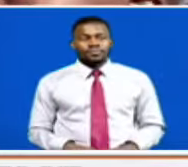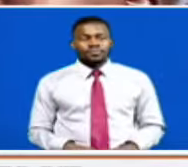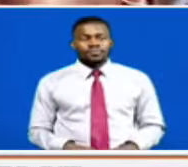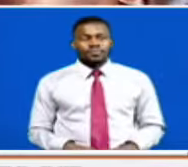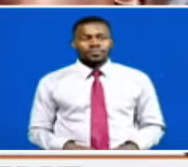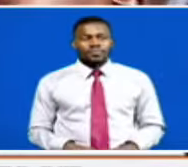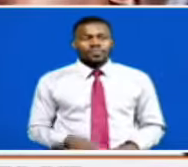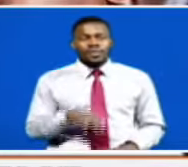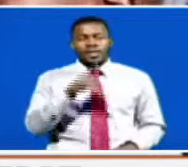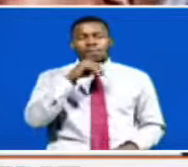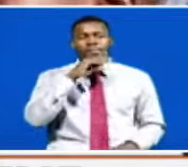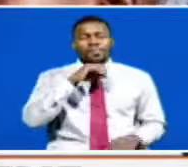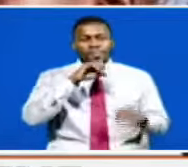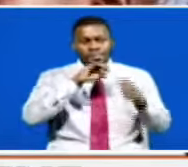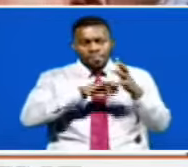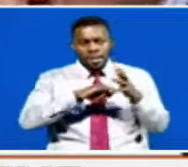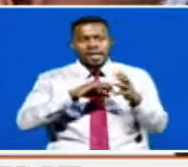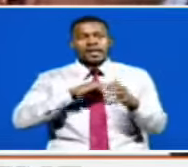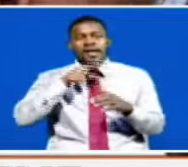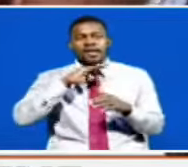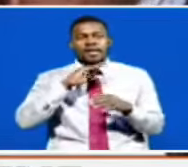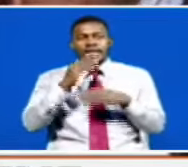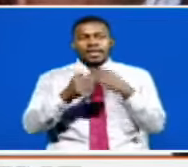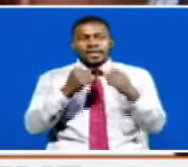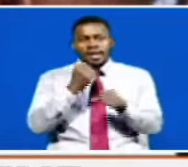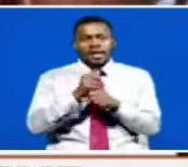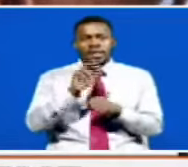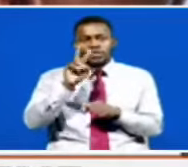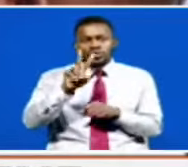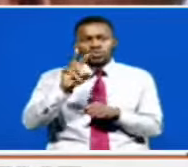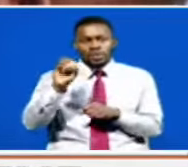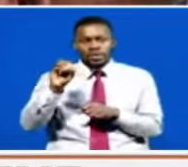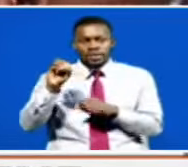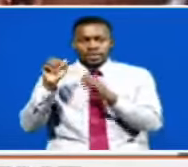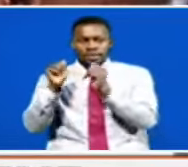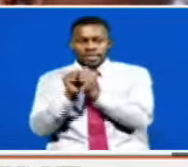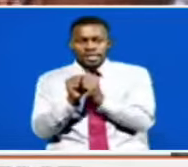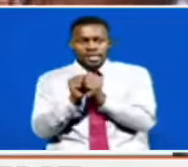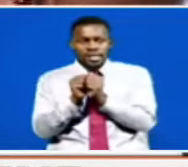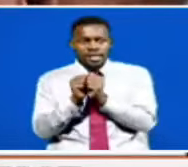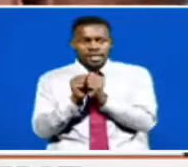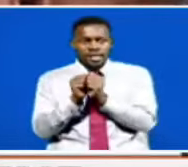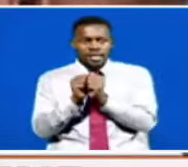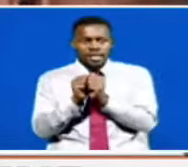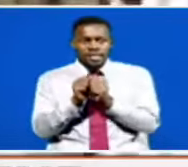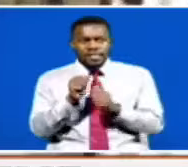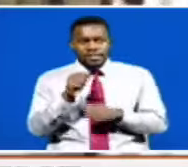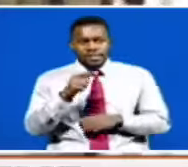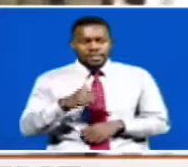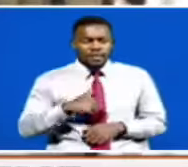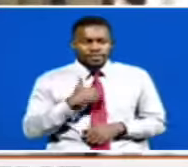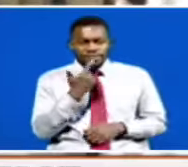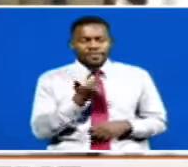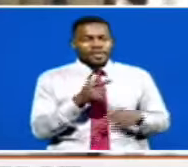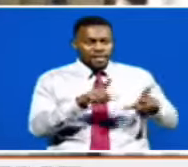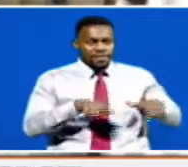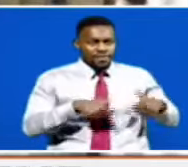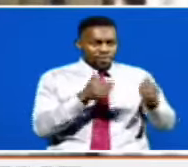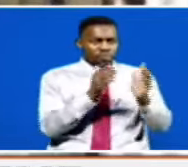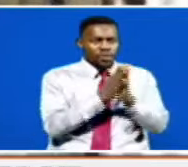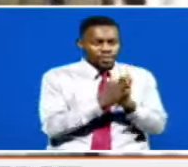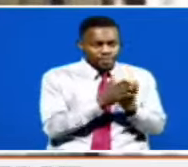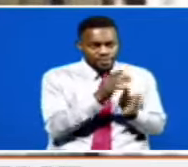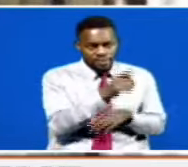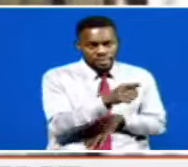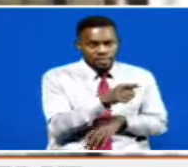Mimi bwanangu alikufa 2010. Ndio kwa maana niliishi na huyo jamaa mwenye alikuwa anataka kuchoma. Tarehe 4 Januari